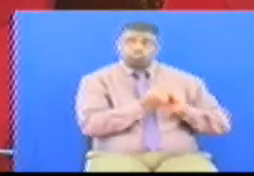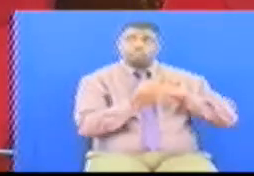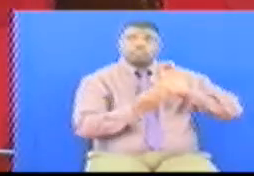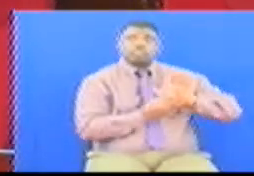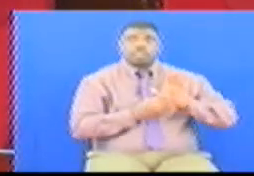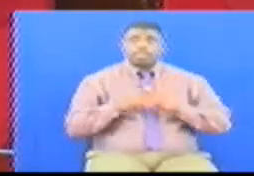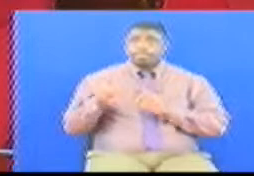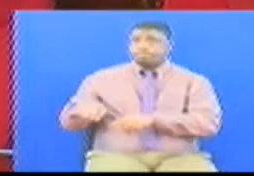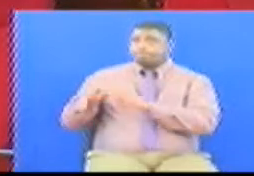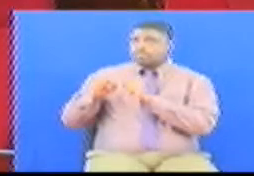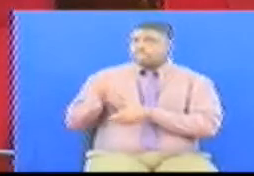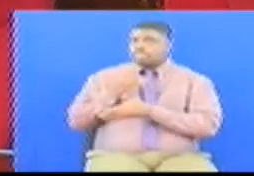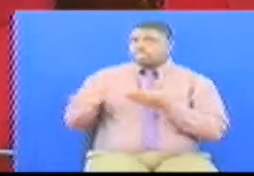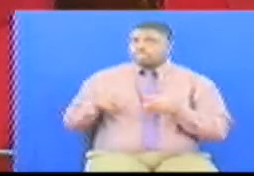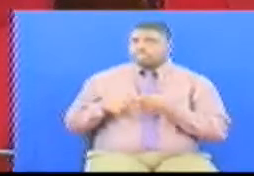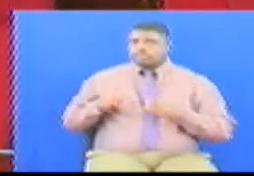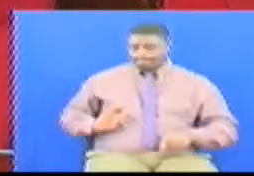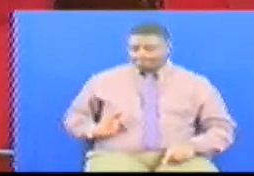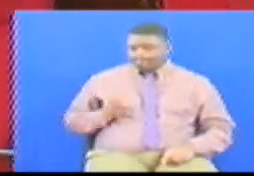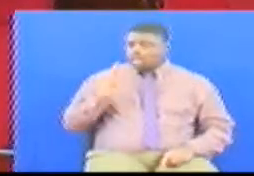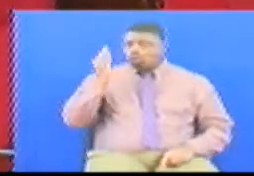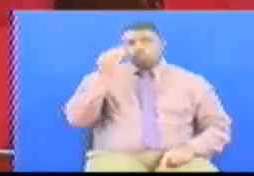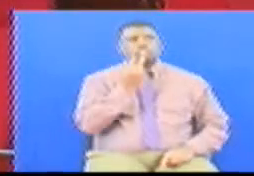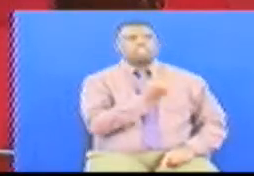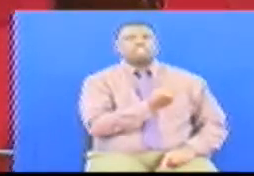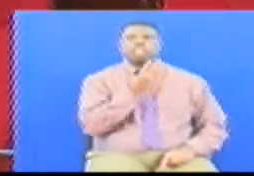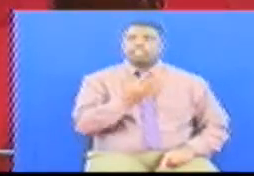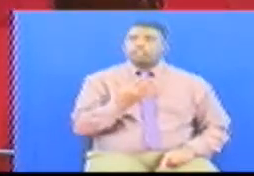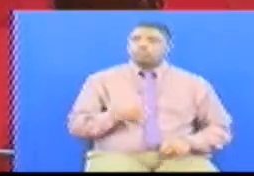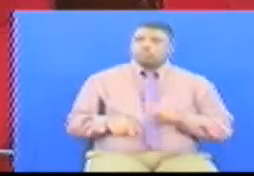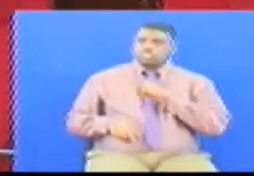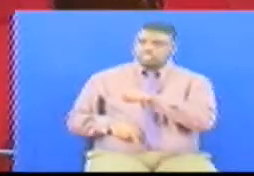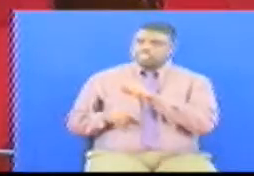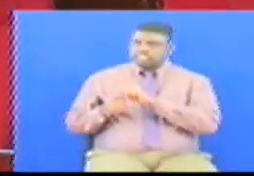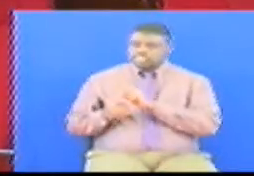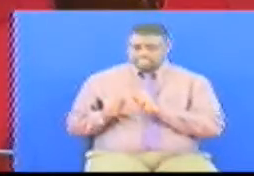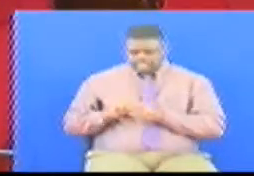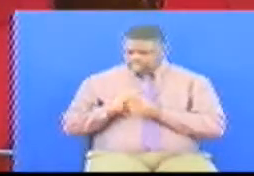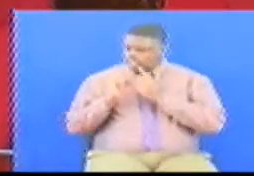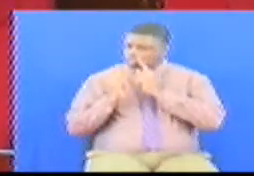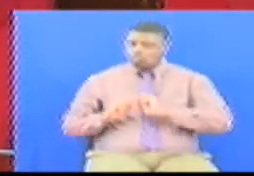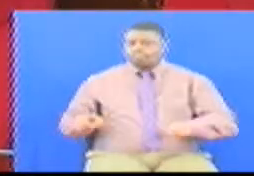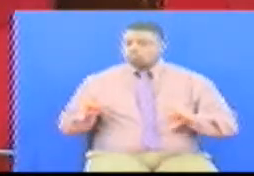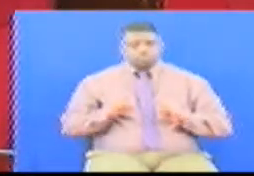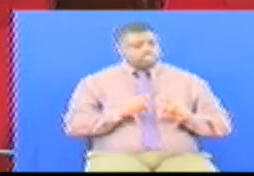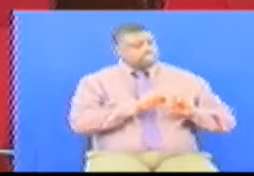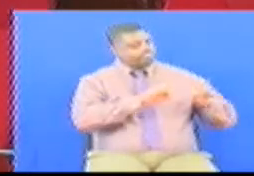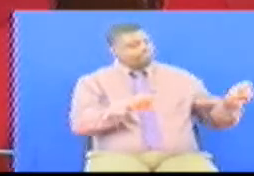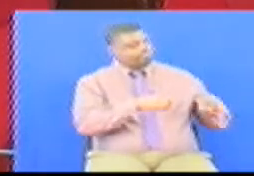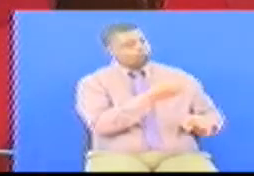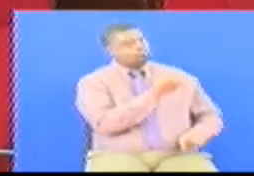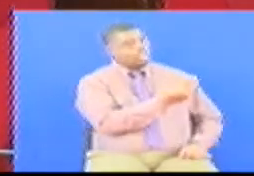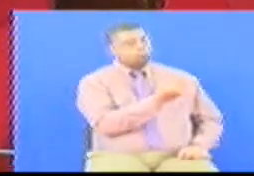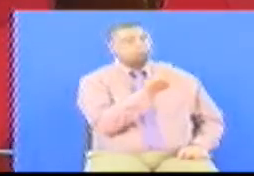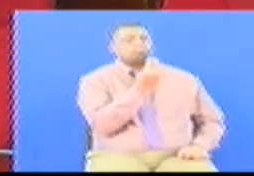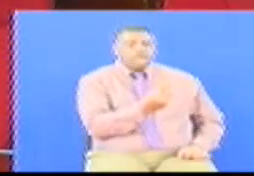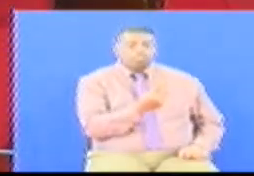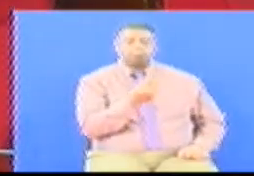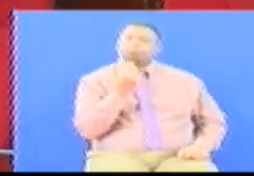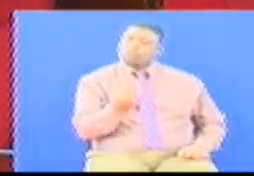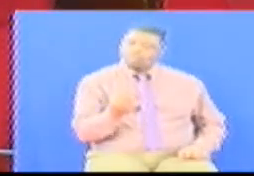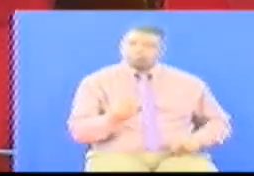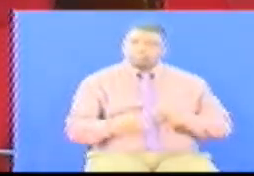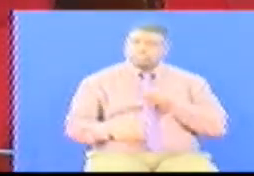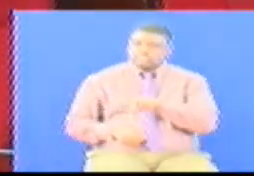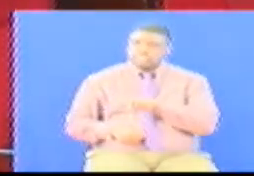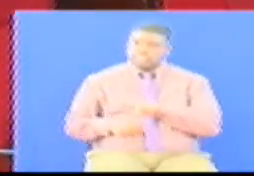Salaam ilikuwa ni shilingi bilioni 25. Hii ni kinyume na kifungu namba 3.3.3 kwa kanuni za fedha za TPA